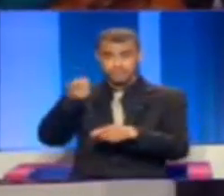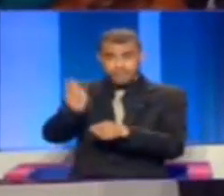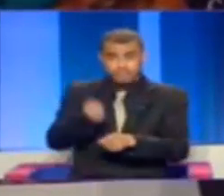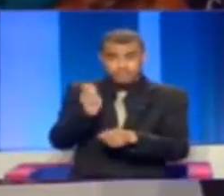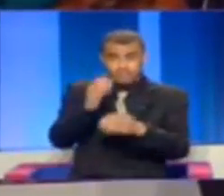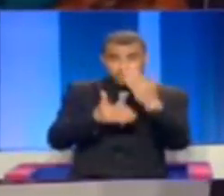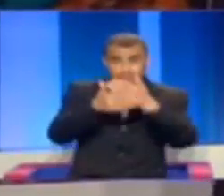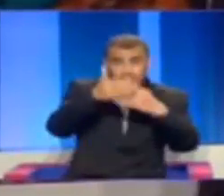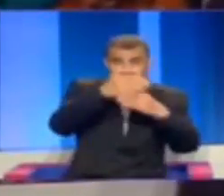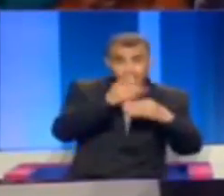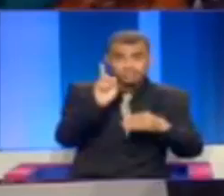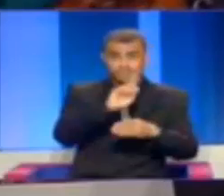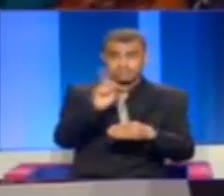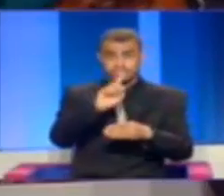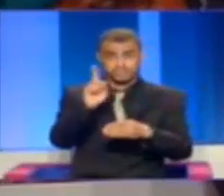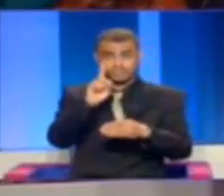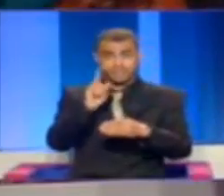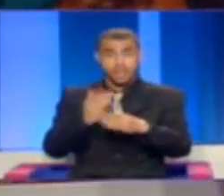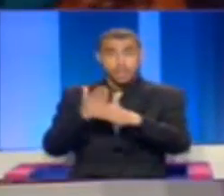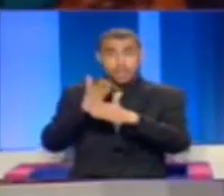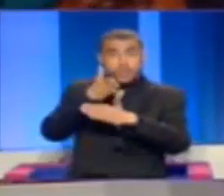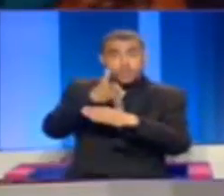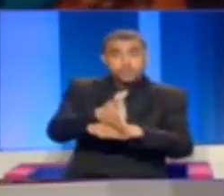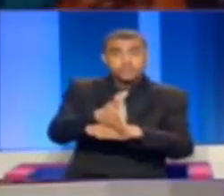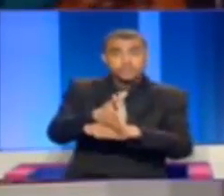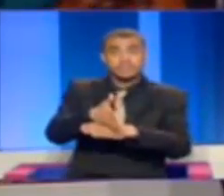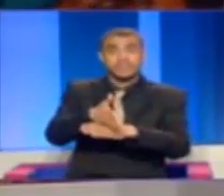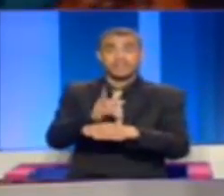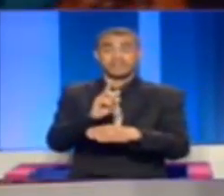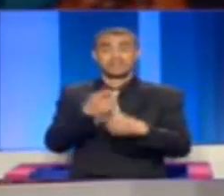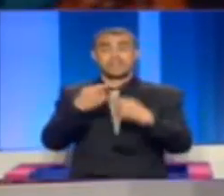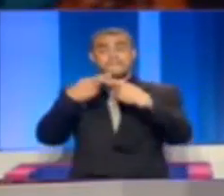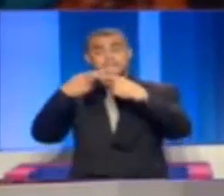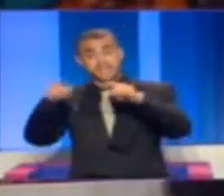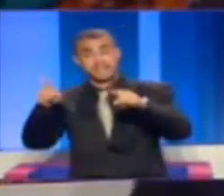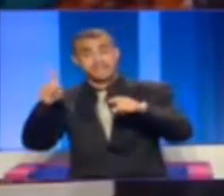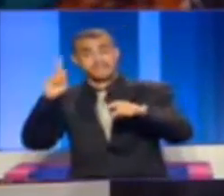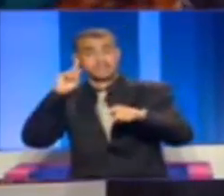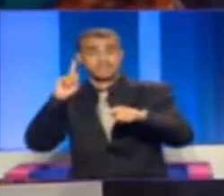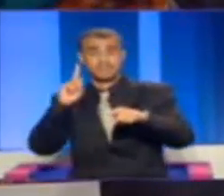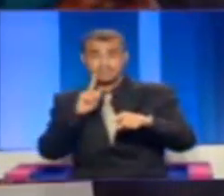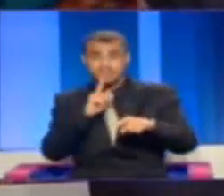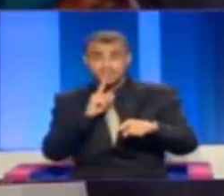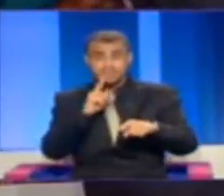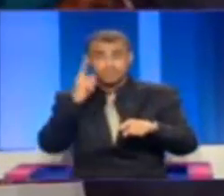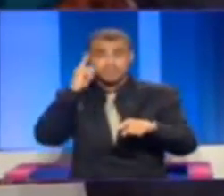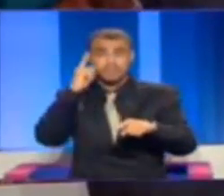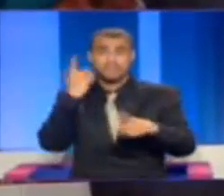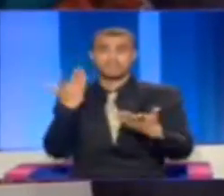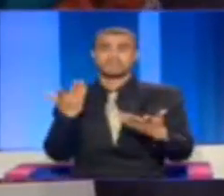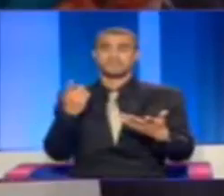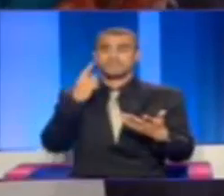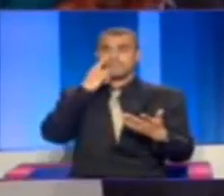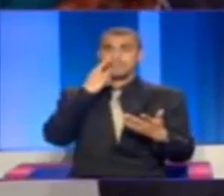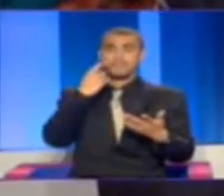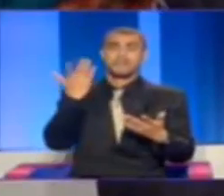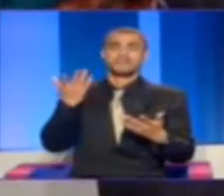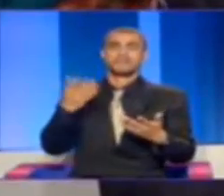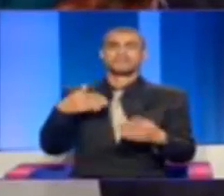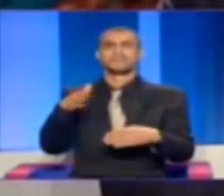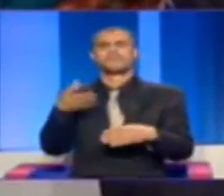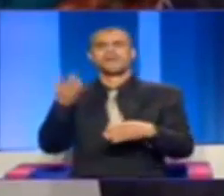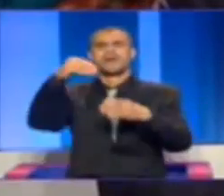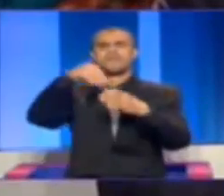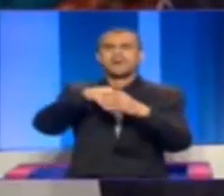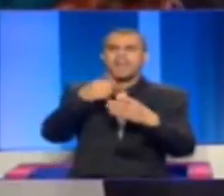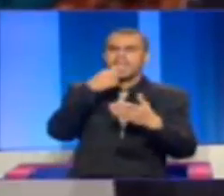كولوجيات اسمنتيه. الولوجيات الاسمنتيه هي درنا ديك الدريجات هكا، حيدنا الدريجات ودرنا واحد هكا، خصوصا في المؤسسات اللي فيها الفلوس،